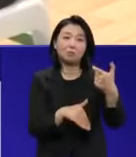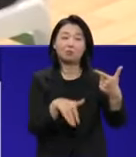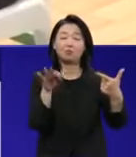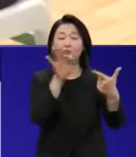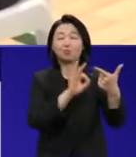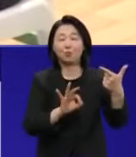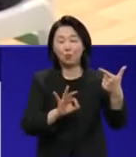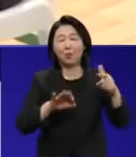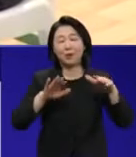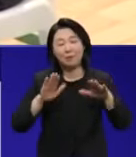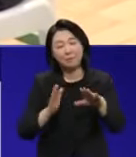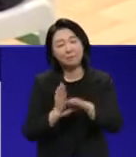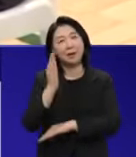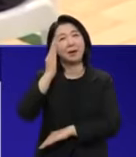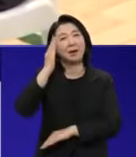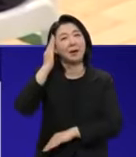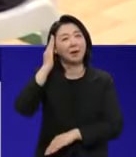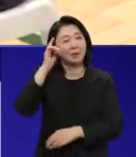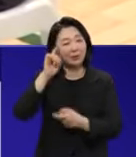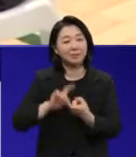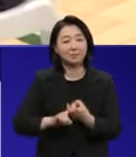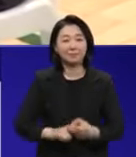66%를 넘어설지도 관심입니다.